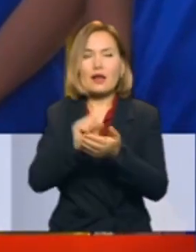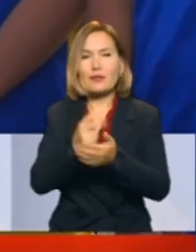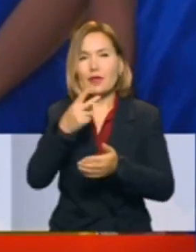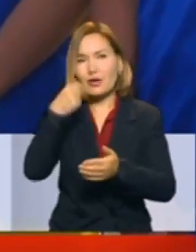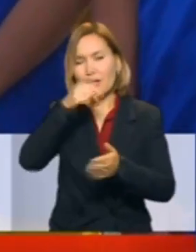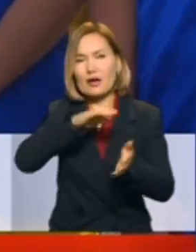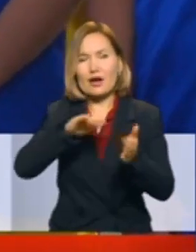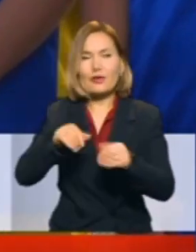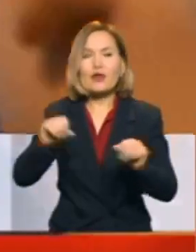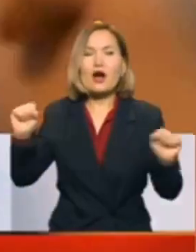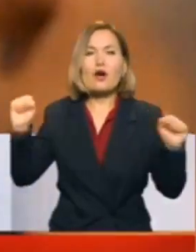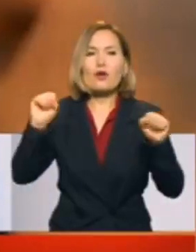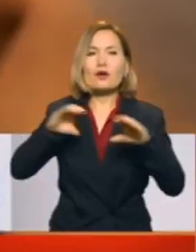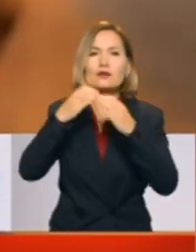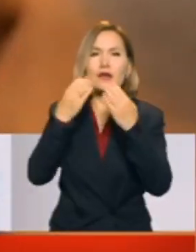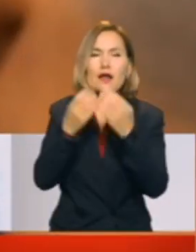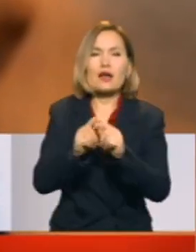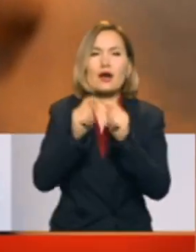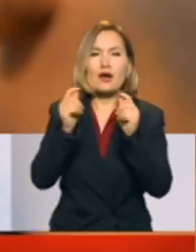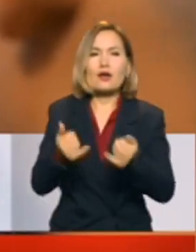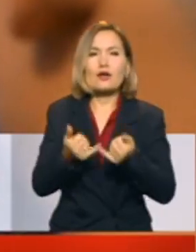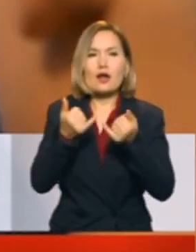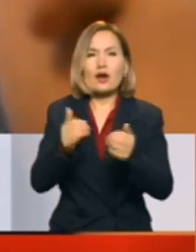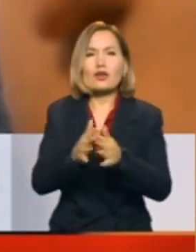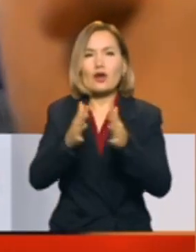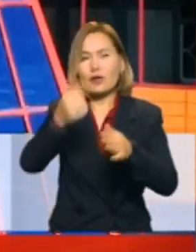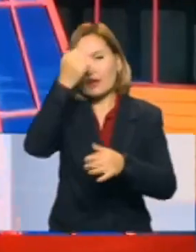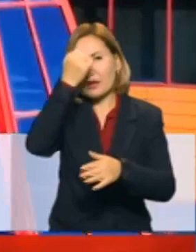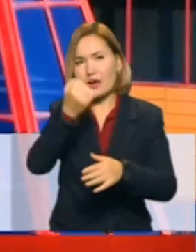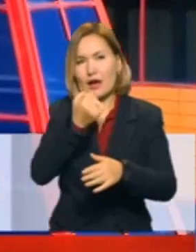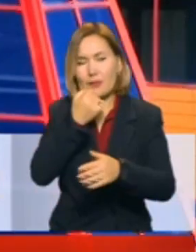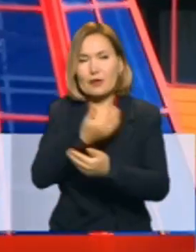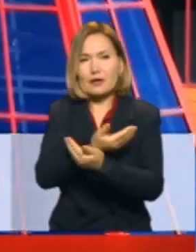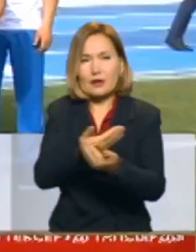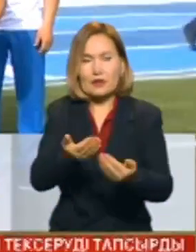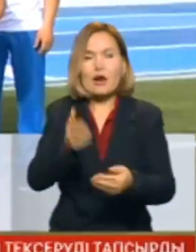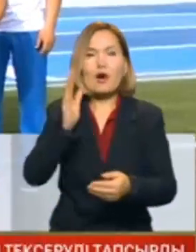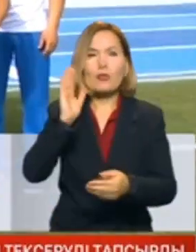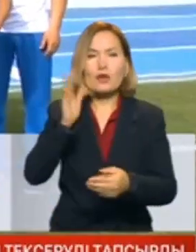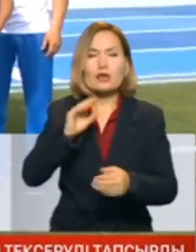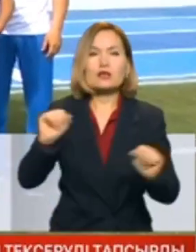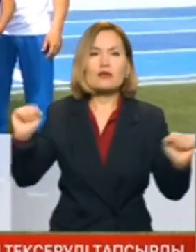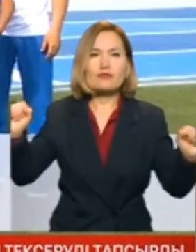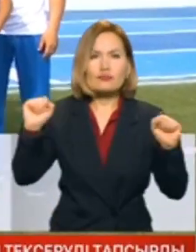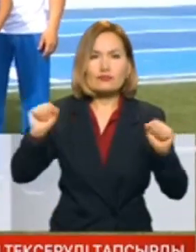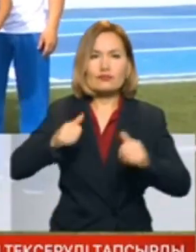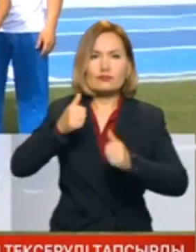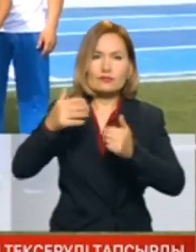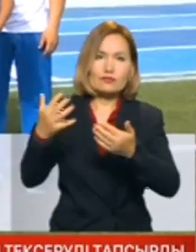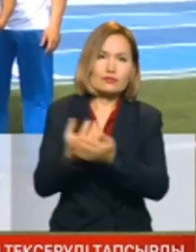Осы алаңды салып берген ағаларға көптеген рахметімізді айтамыз. Біз өскенде чемпион боламыз.